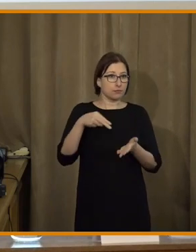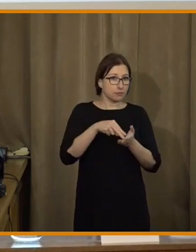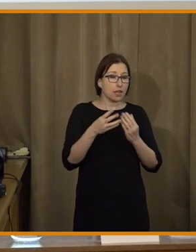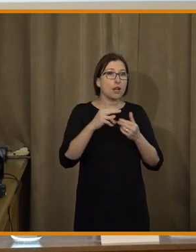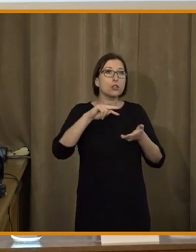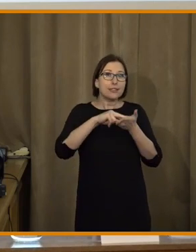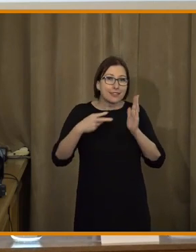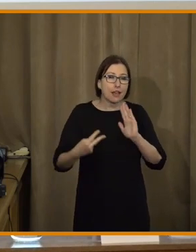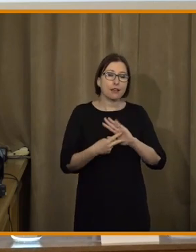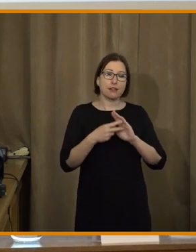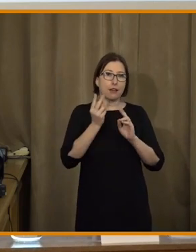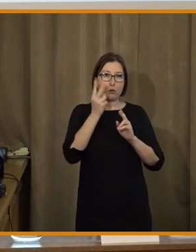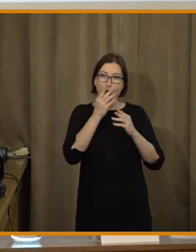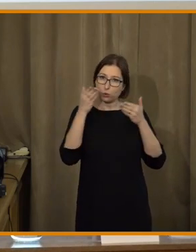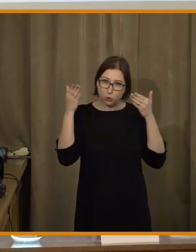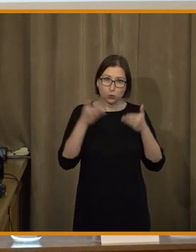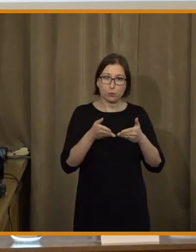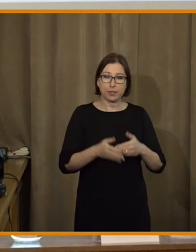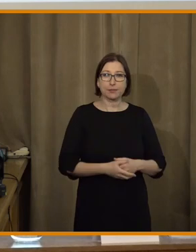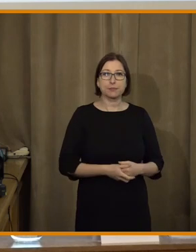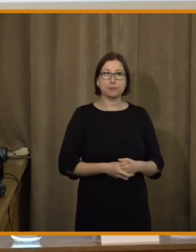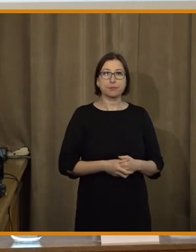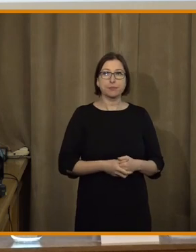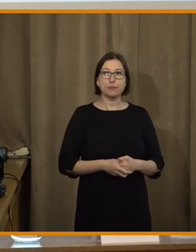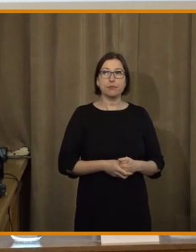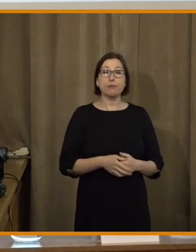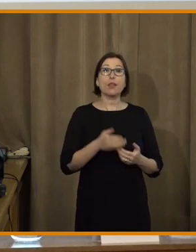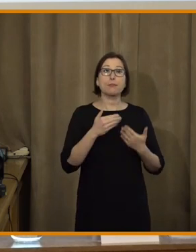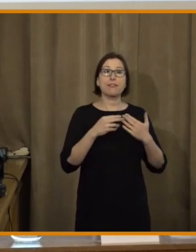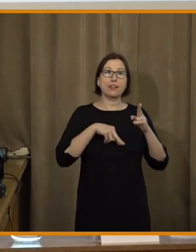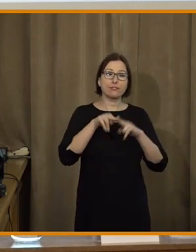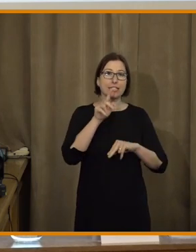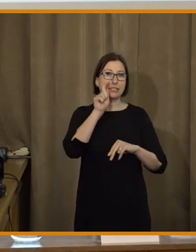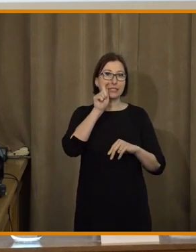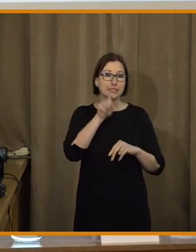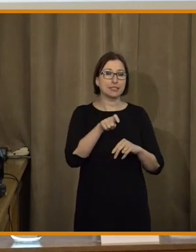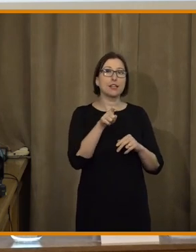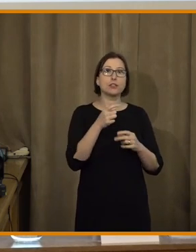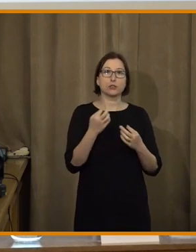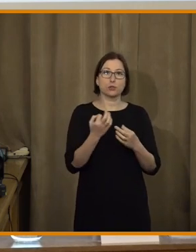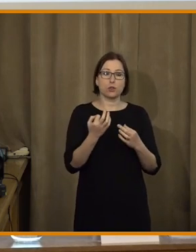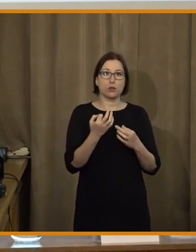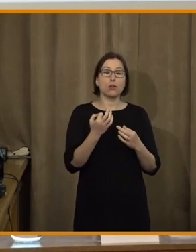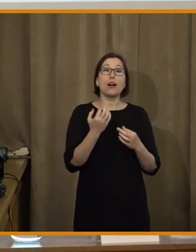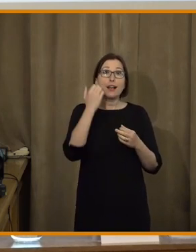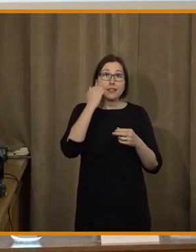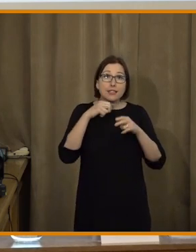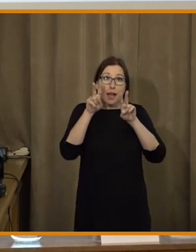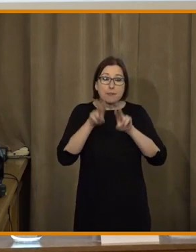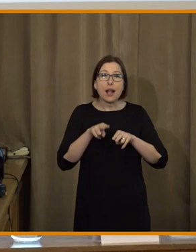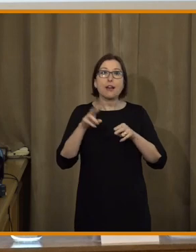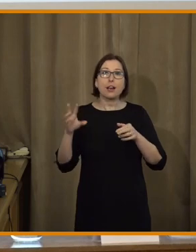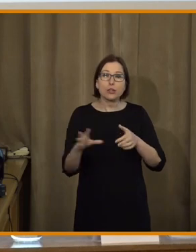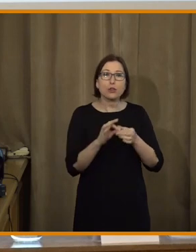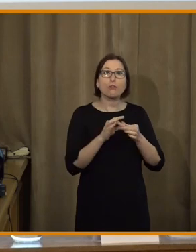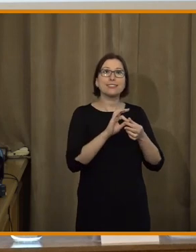technologií vlastně také a zaměřený jeho zaměřením vlastně na lidská práva v digitální